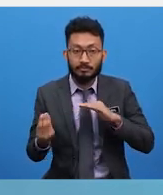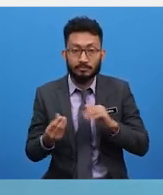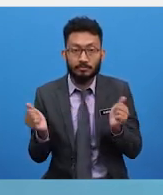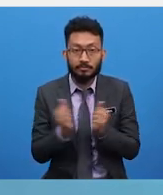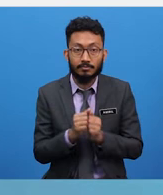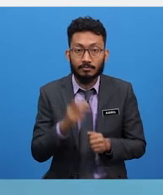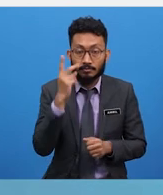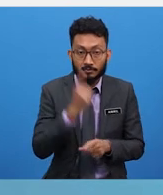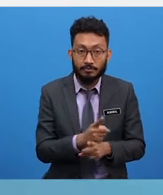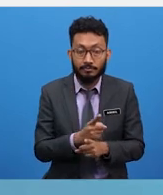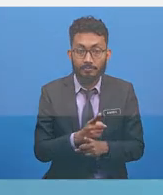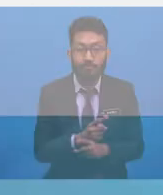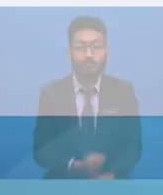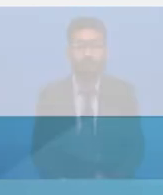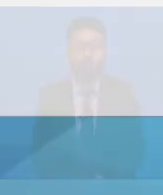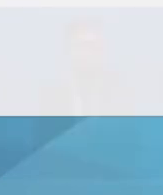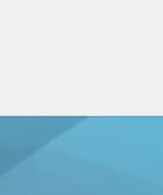tepat.